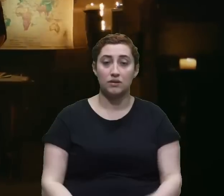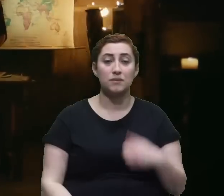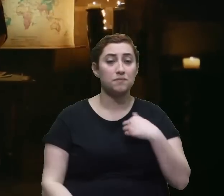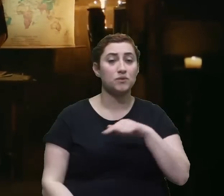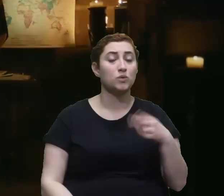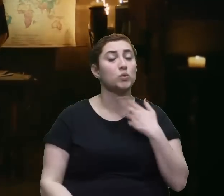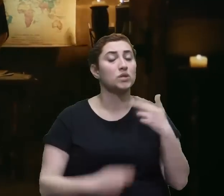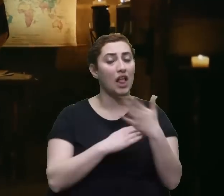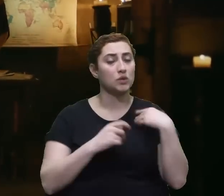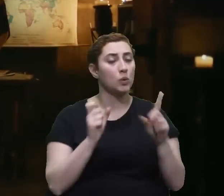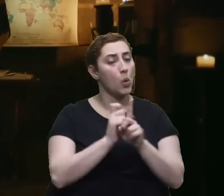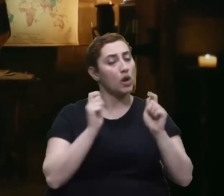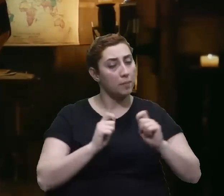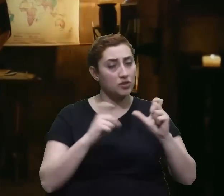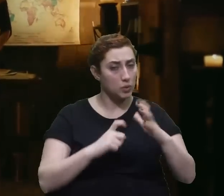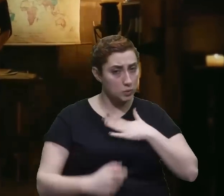Biz Rus elçiyi koruruz sultanım.